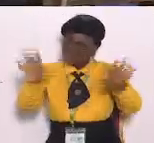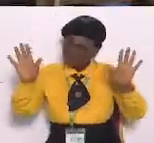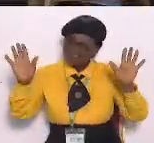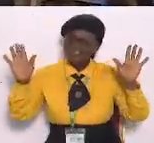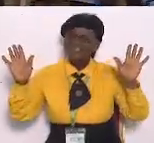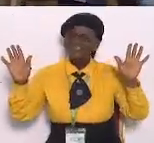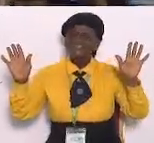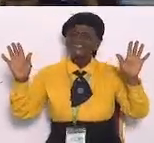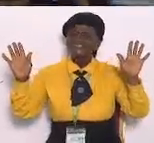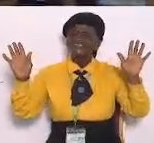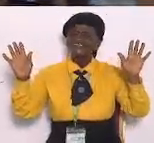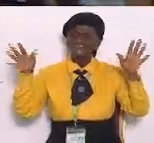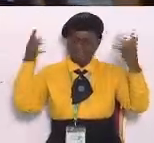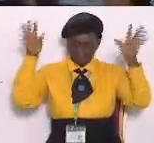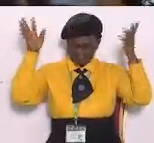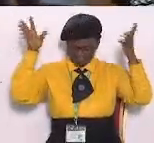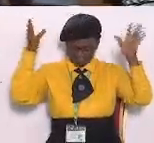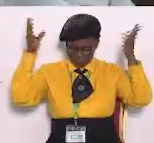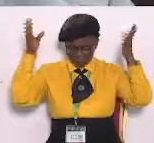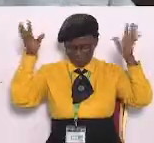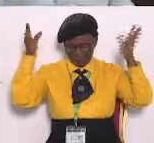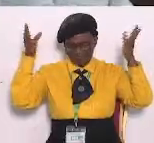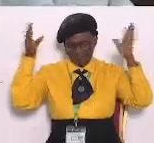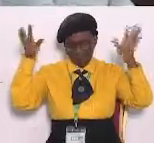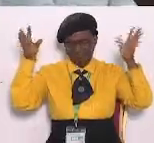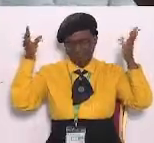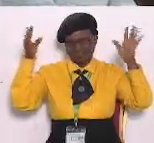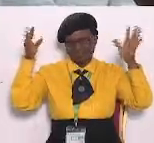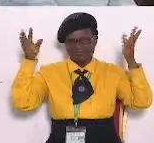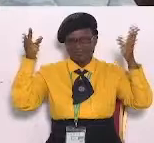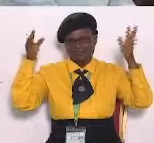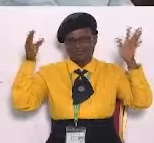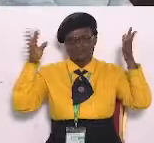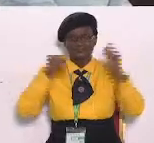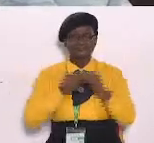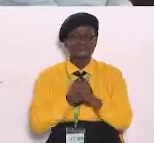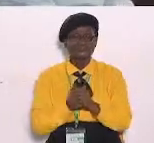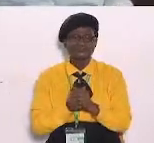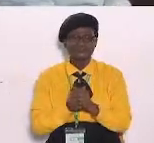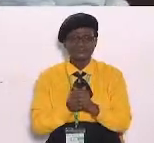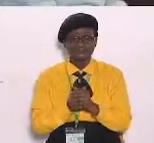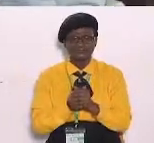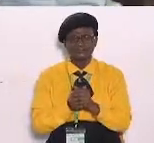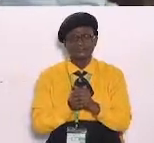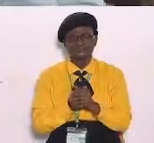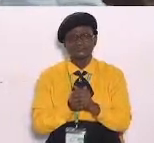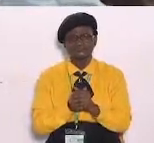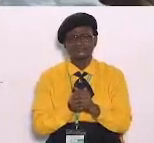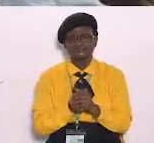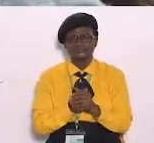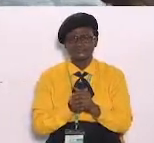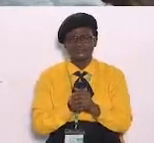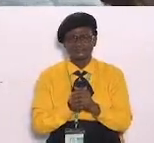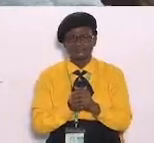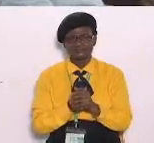qu'il traverse mais cette nuit je veux dire à cette personne que le siège est levé